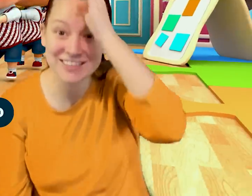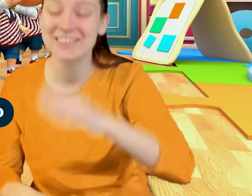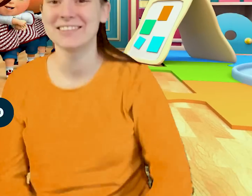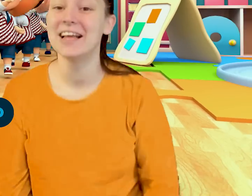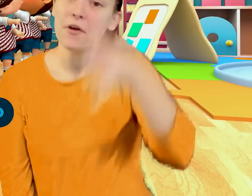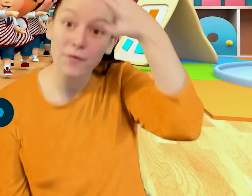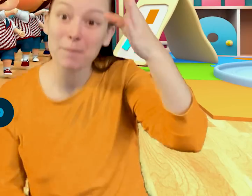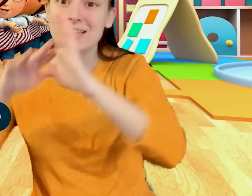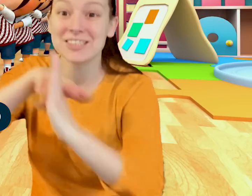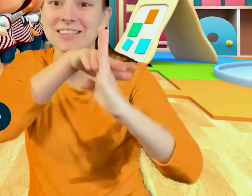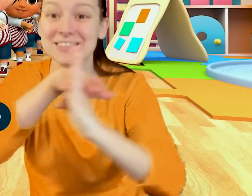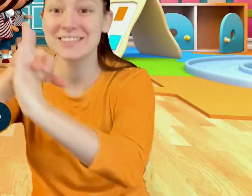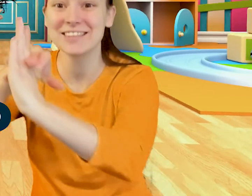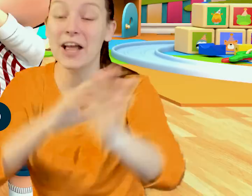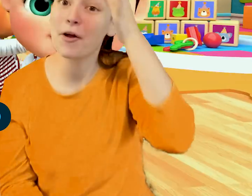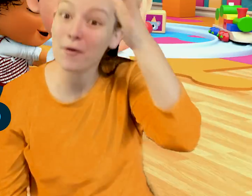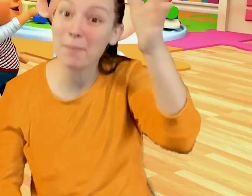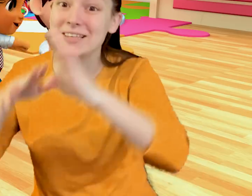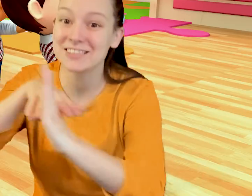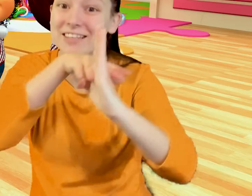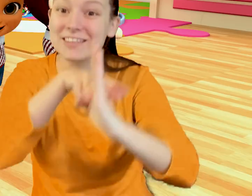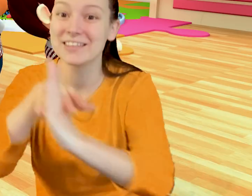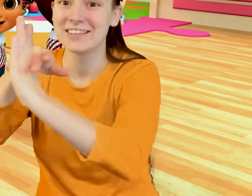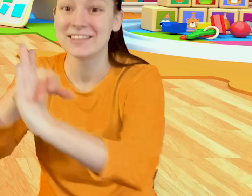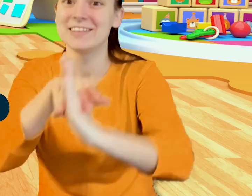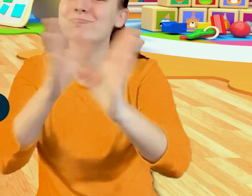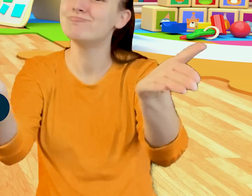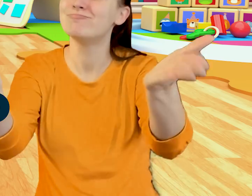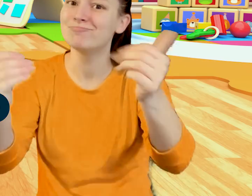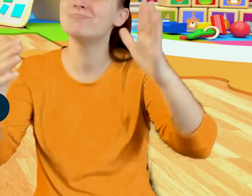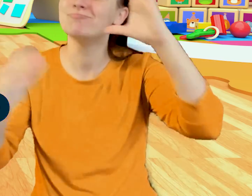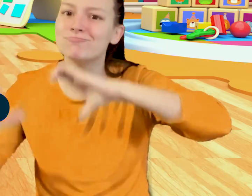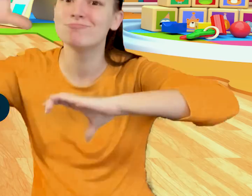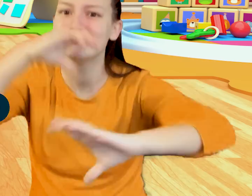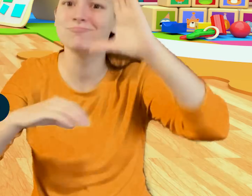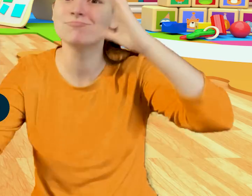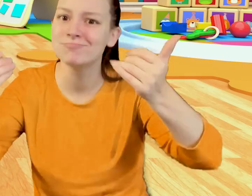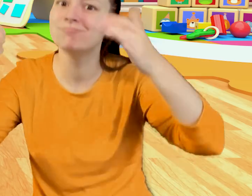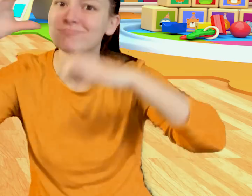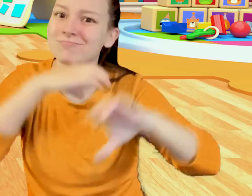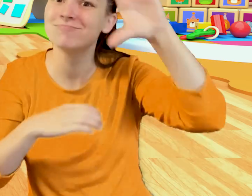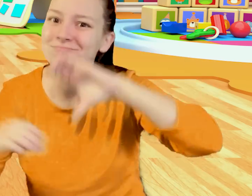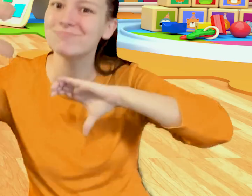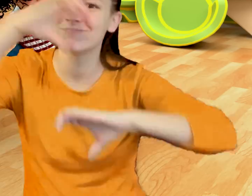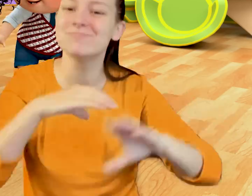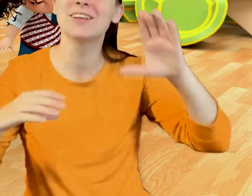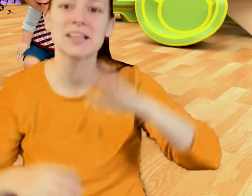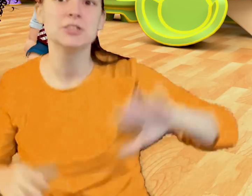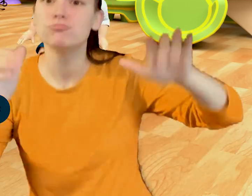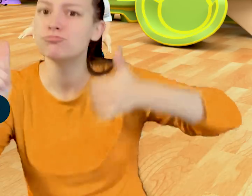shark doo dooo doo doo doo doo grandpa shark doo dooo doo doo doo doo grandpa shark let's go H dooo doo doo doo doo let's go H dooo